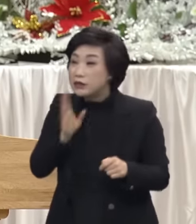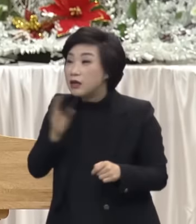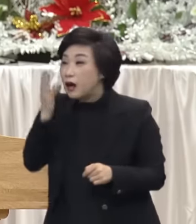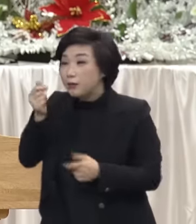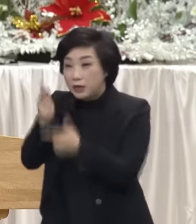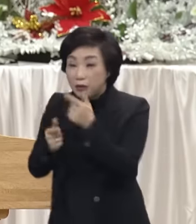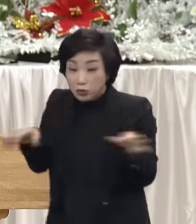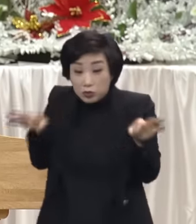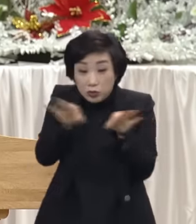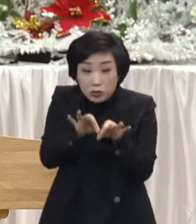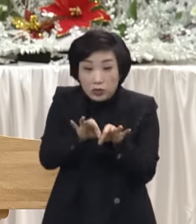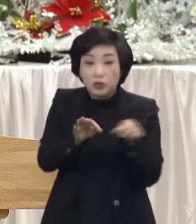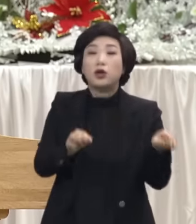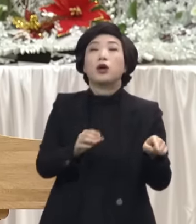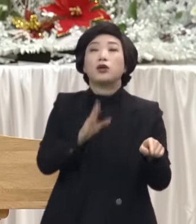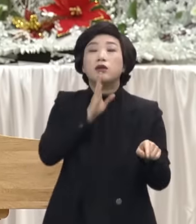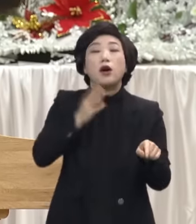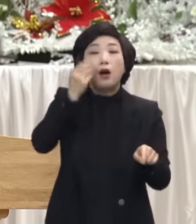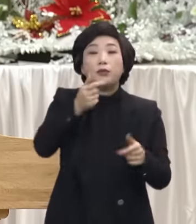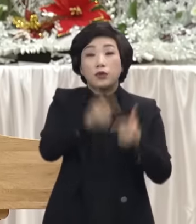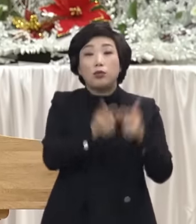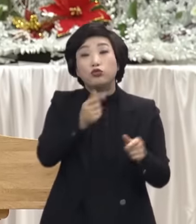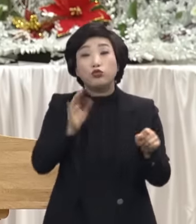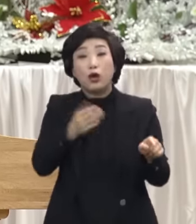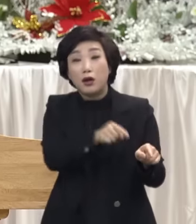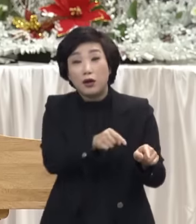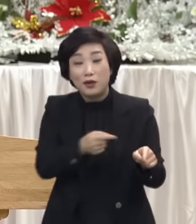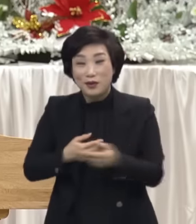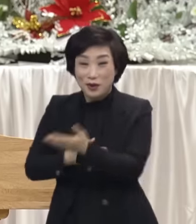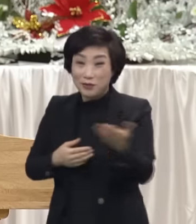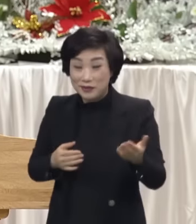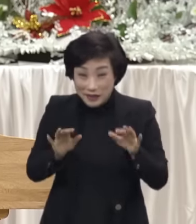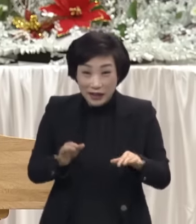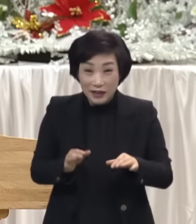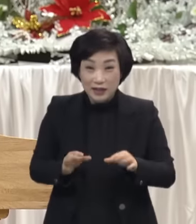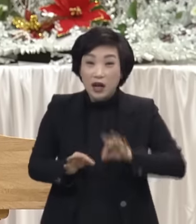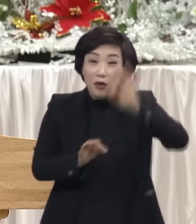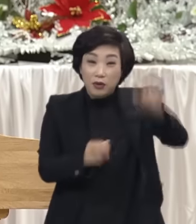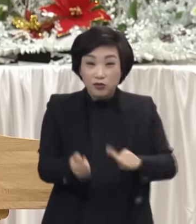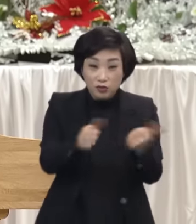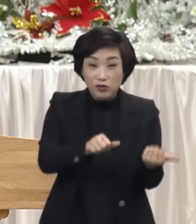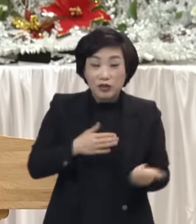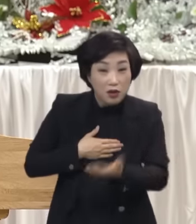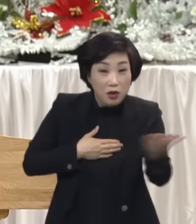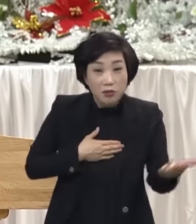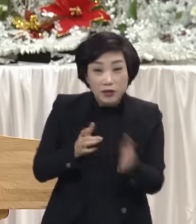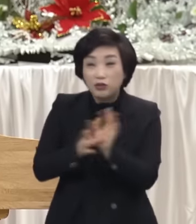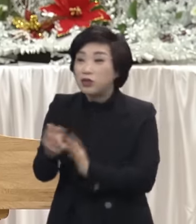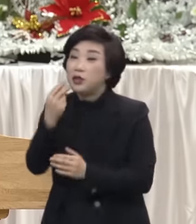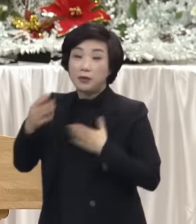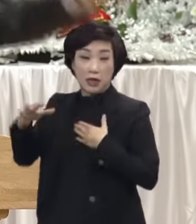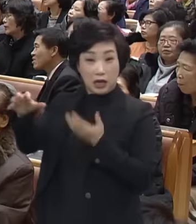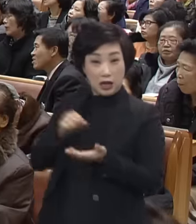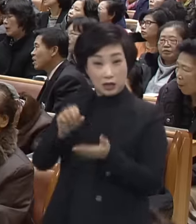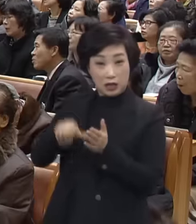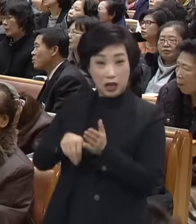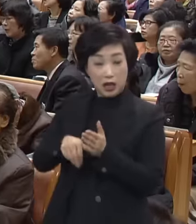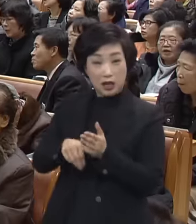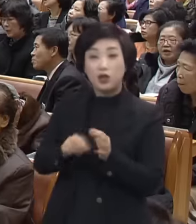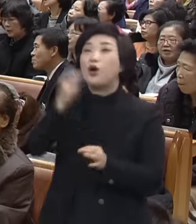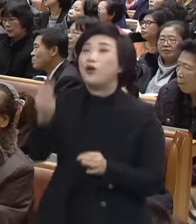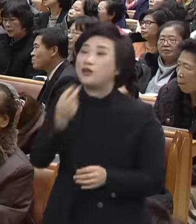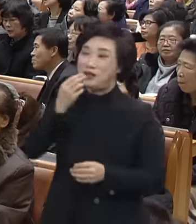받으니까 참 감람나무가 되는 거예요. 우린 영원히 죽을 자가 예수도의 생명이 내 안에 있으니까 영생할 자가 되는 거예요.